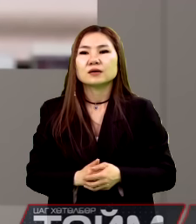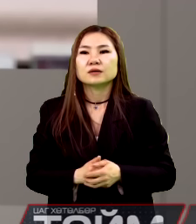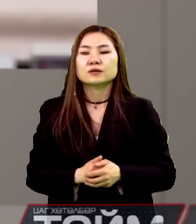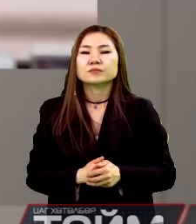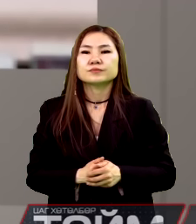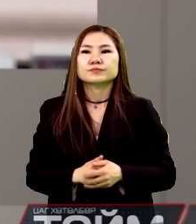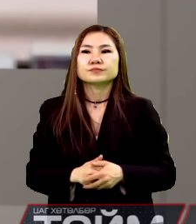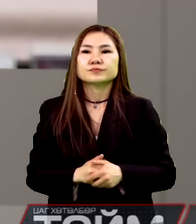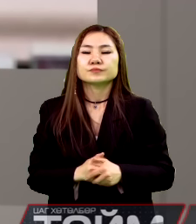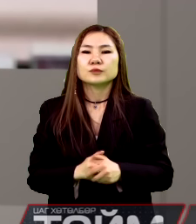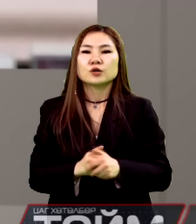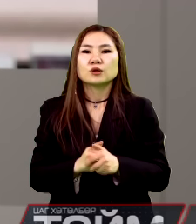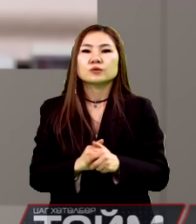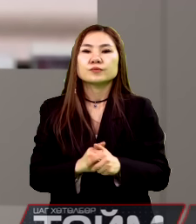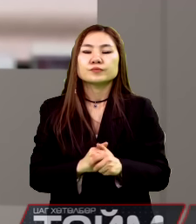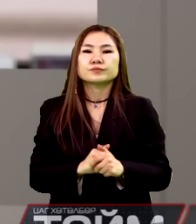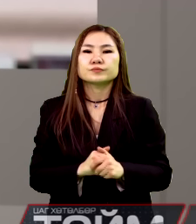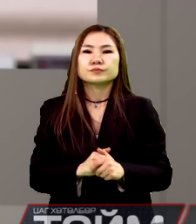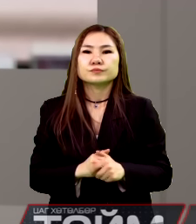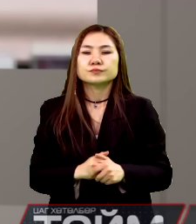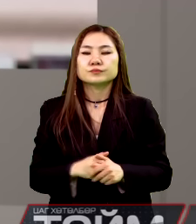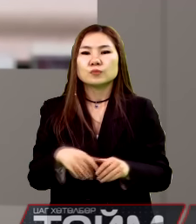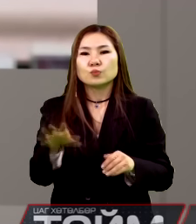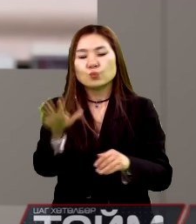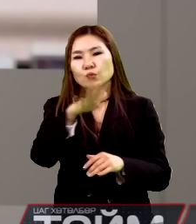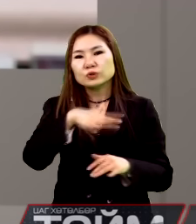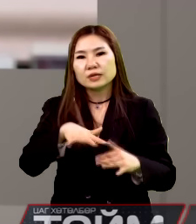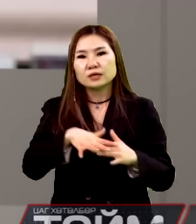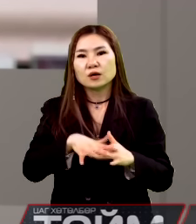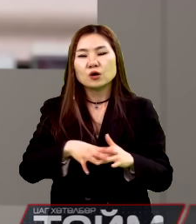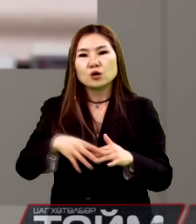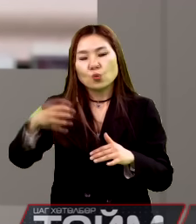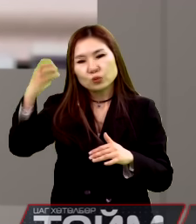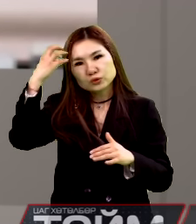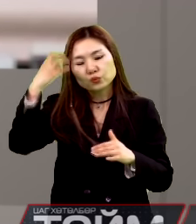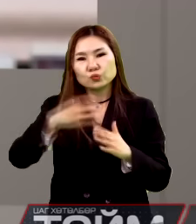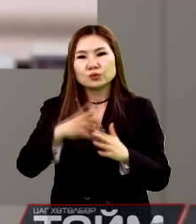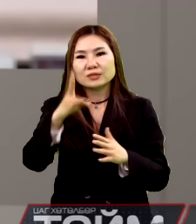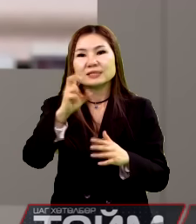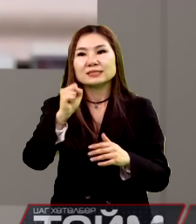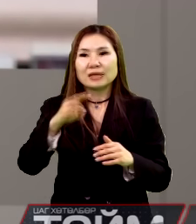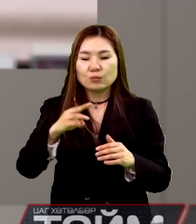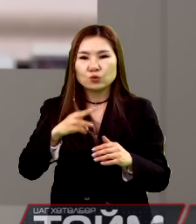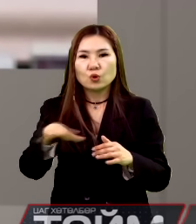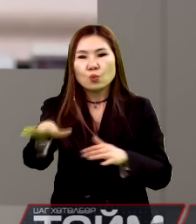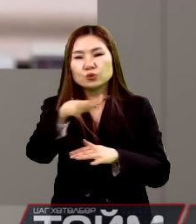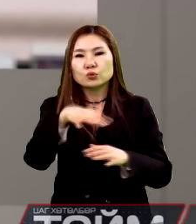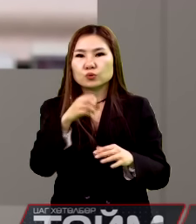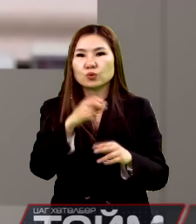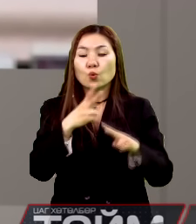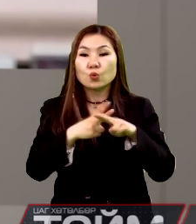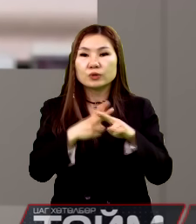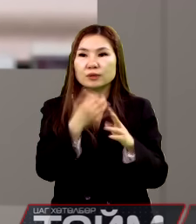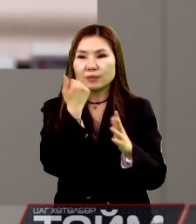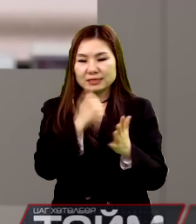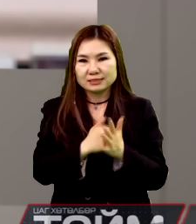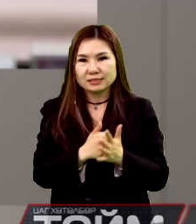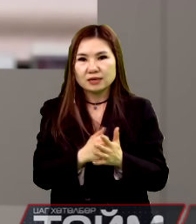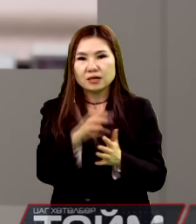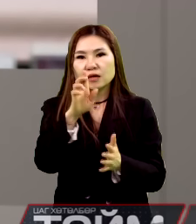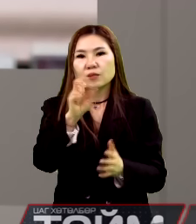одоо ганцхан ирэх хөрж байгаа нам биш сөрөг хүчин тий за мөн одоо цөөхөд бүгд ингээд улс төрийн намууд оролцоод энэ хуулийг баталсан учраас